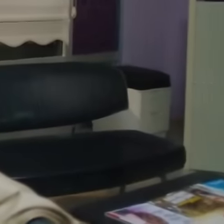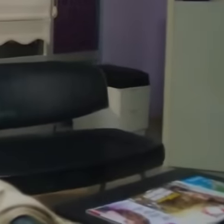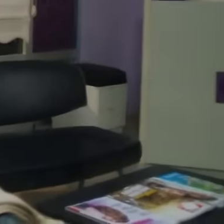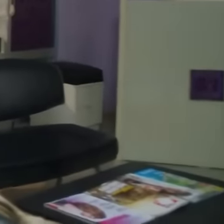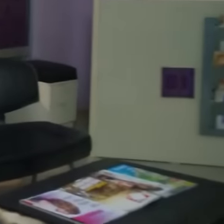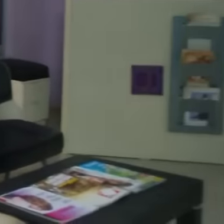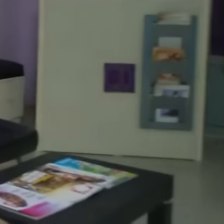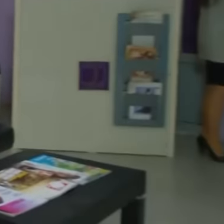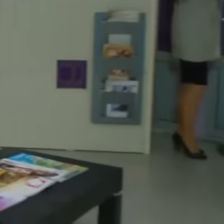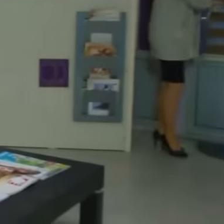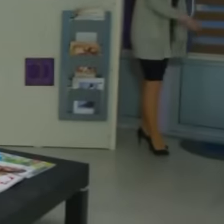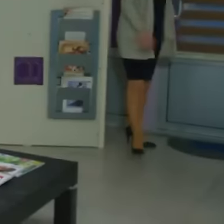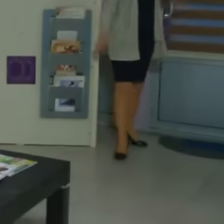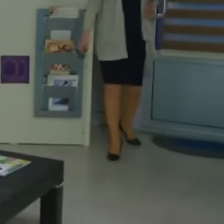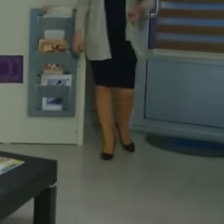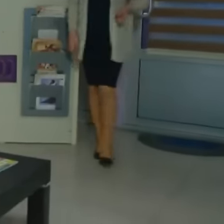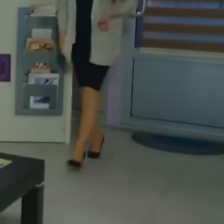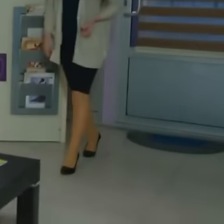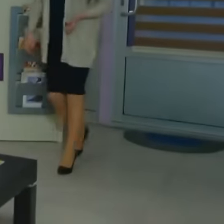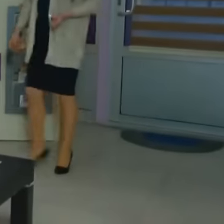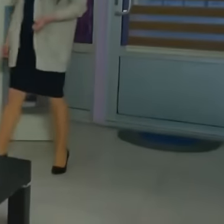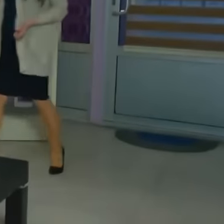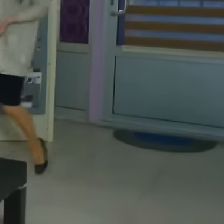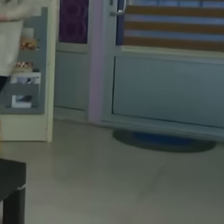Emel içeri girerken koltuklara geçti.